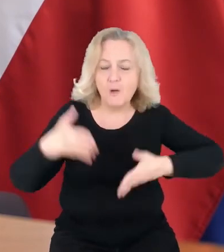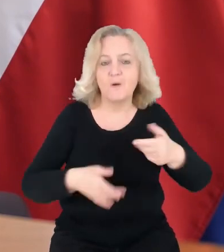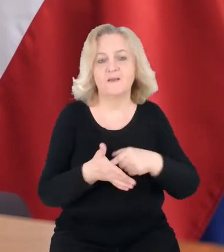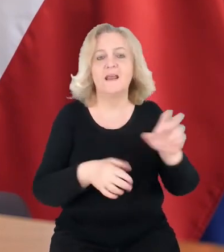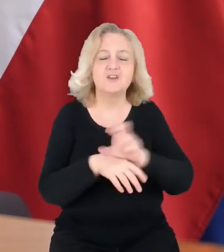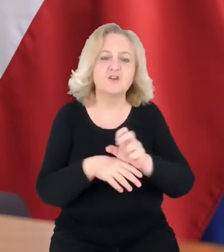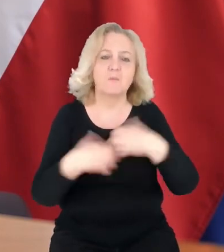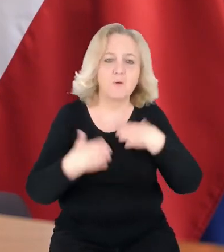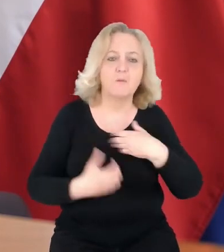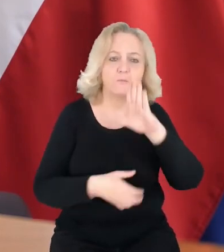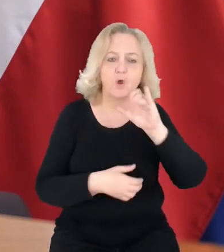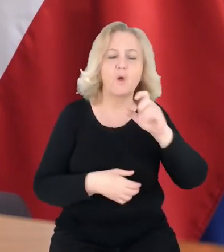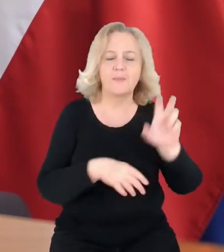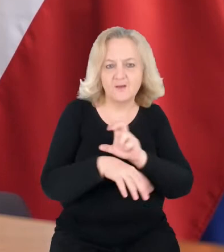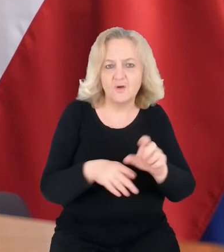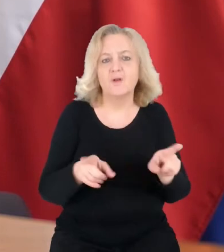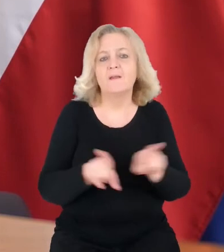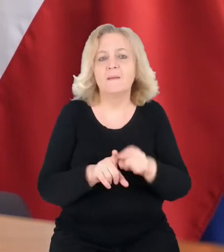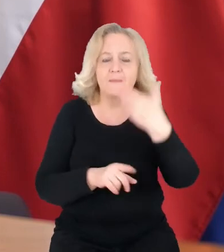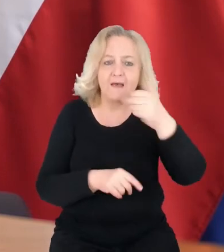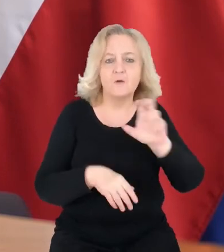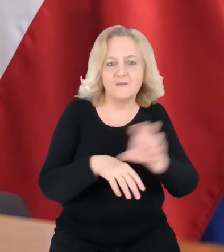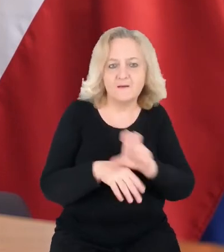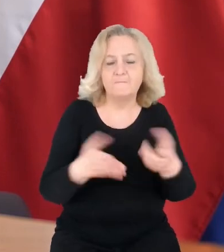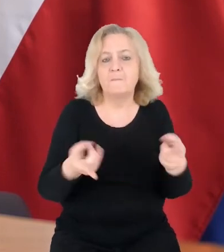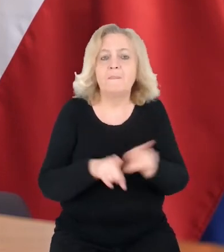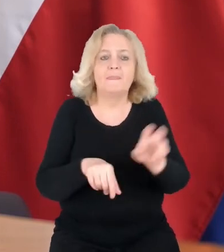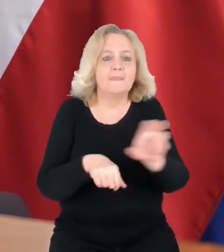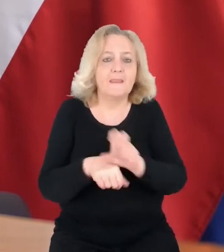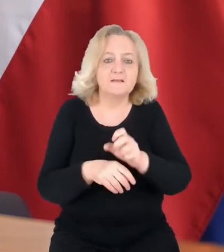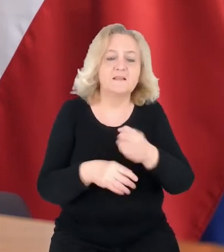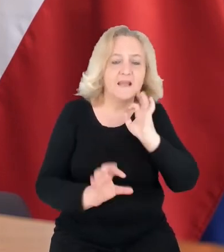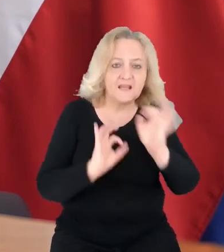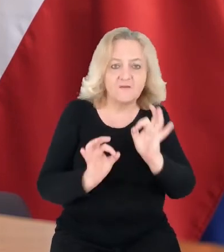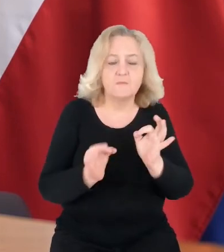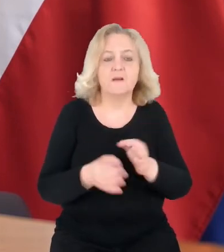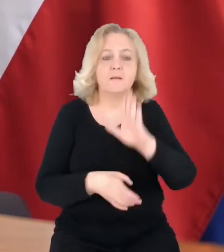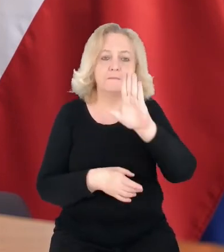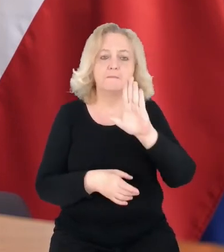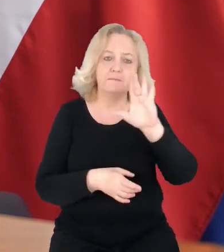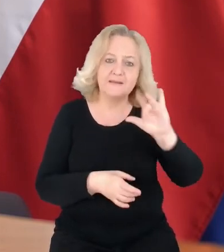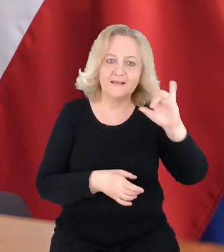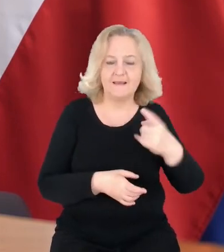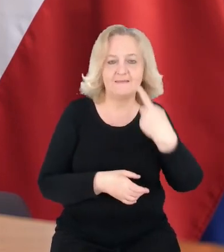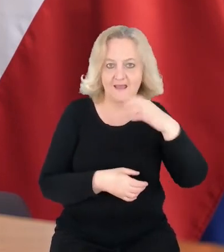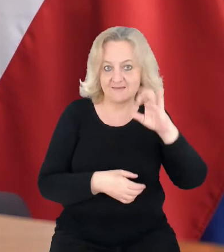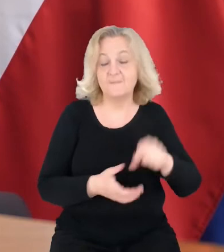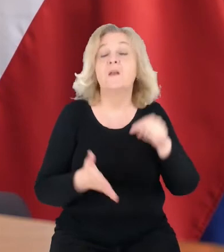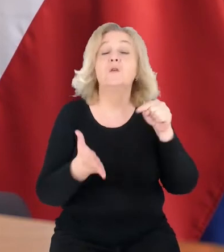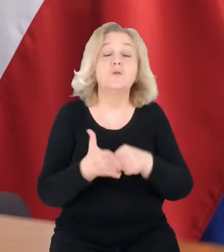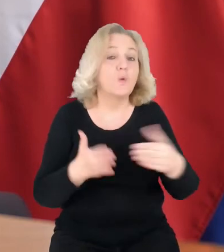biologiczna, biotechnologie i nanotechnologie, technologie informacyjne i big data. Nowoczesna